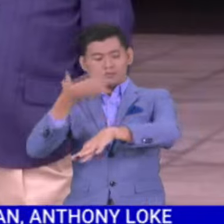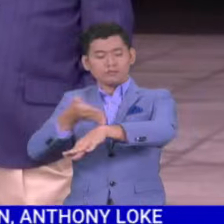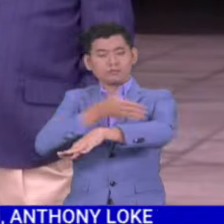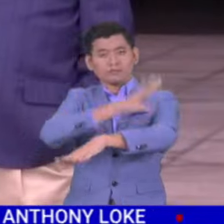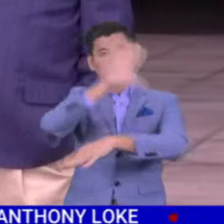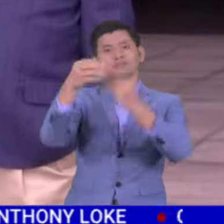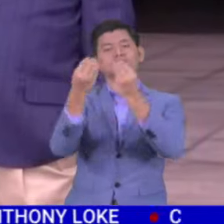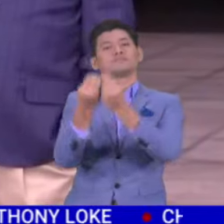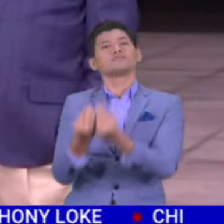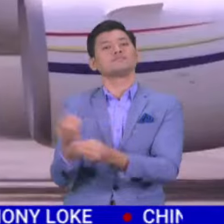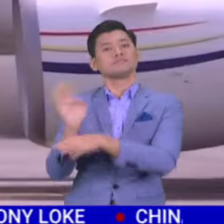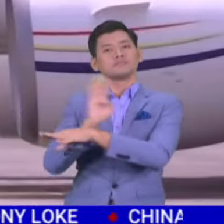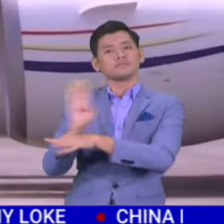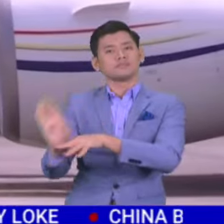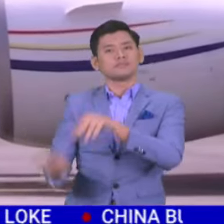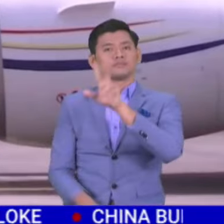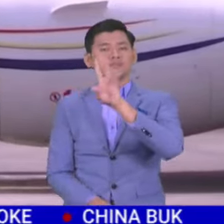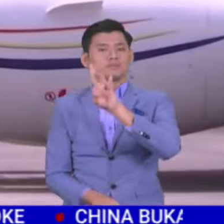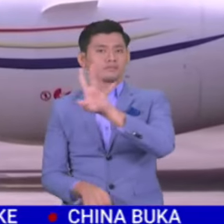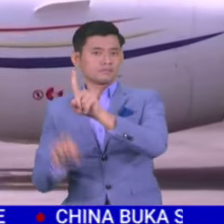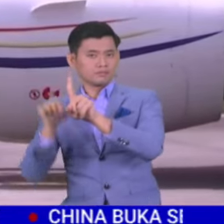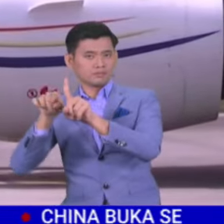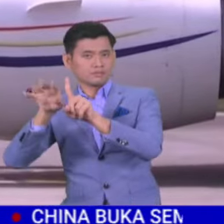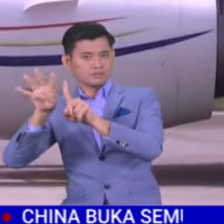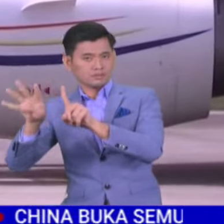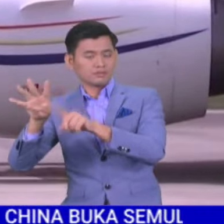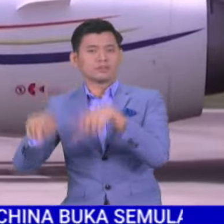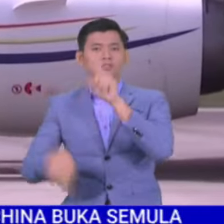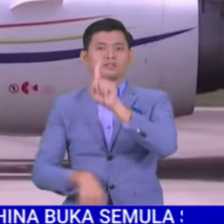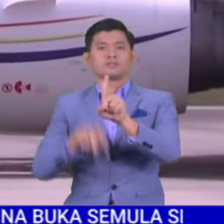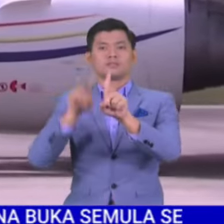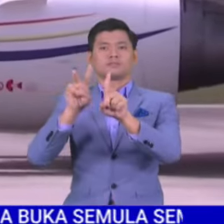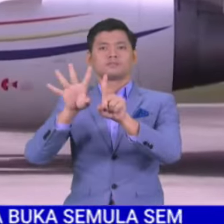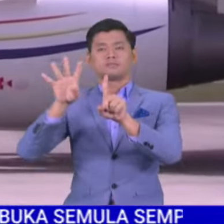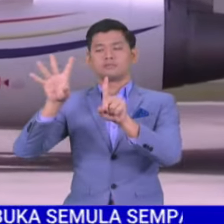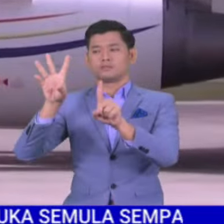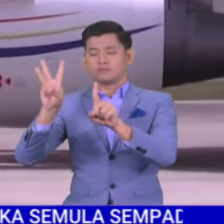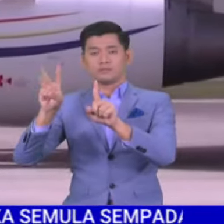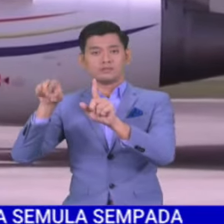sebanyak 41.7%, iaitu 120.26 bilion ringgit.